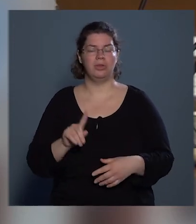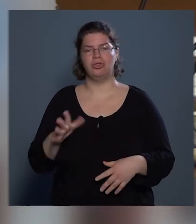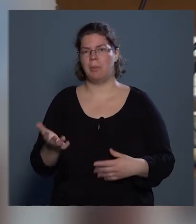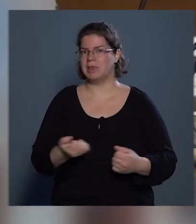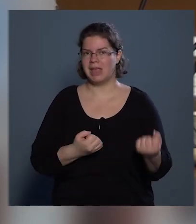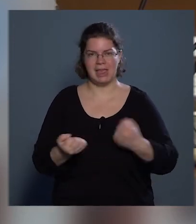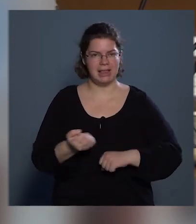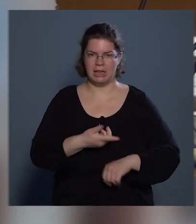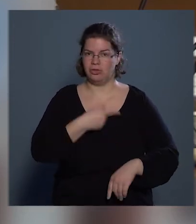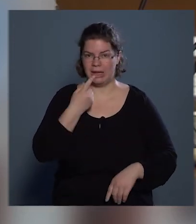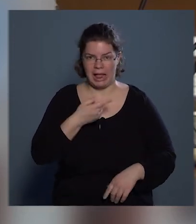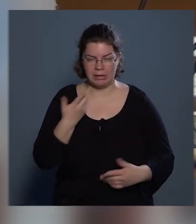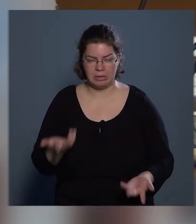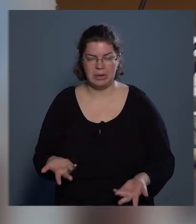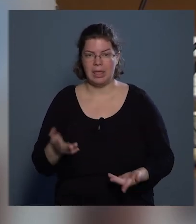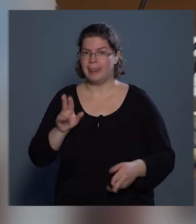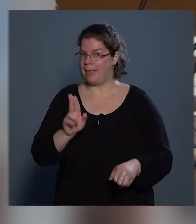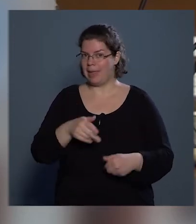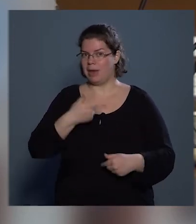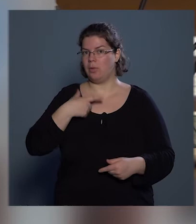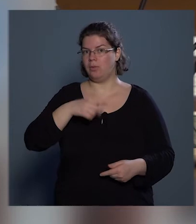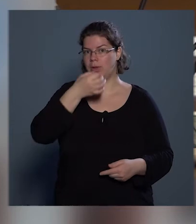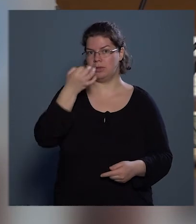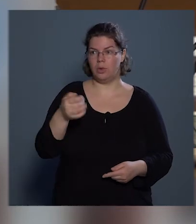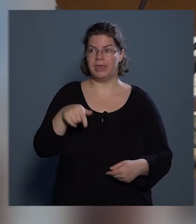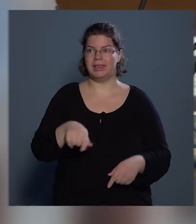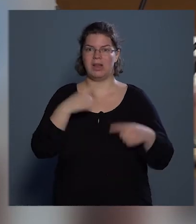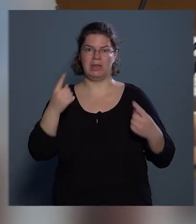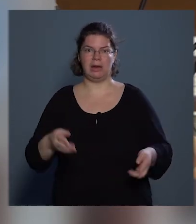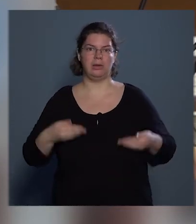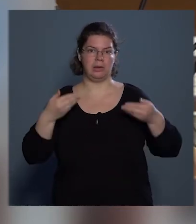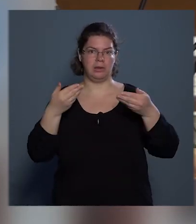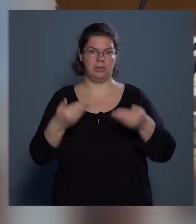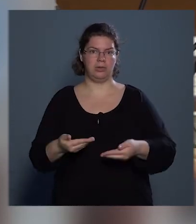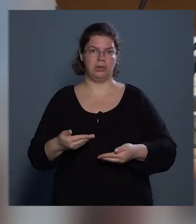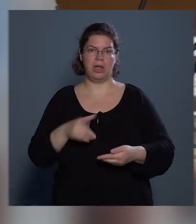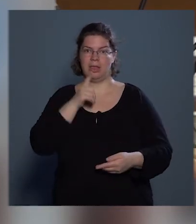egyeztetéseken elhangzottakat. Nem erről volt szó, hogy ez a határozati javaslat kerül most elénk.